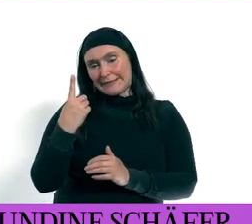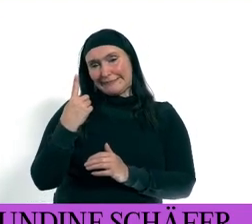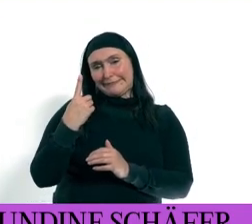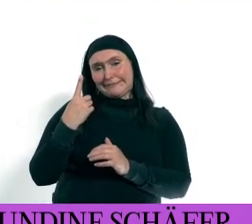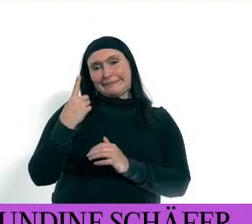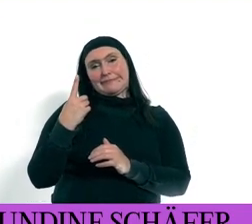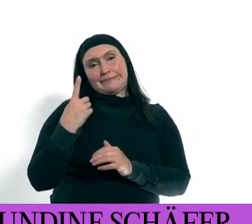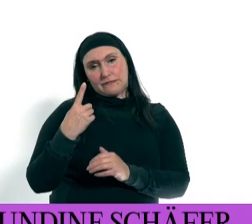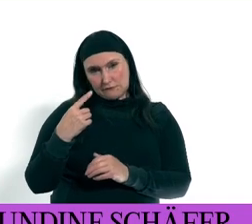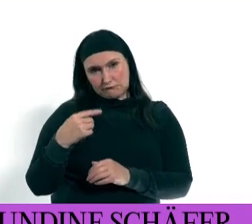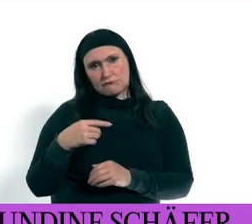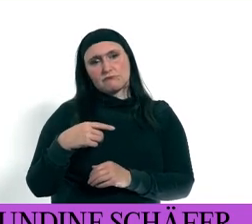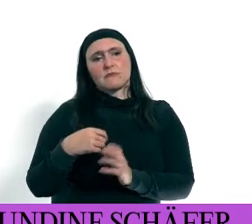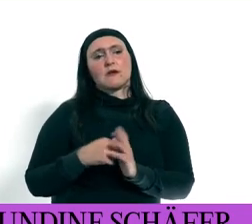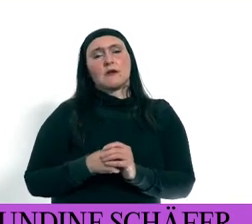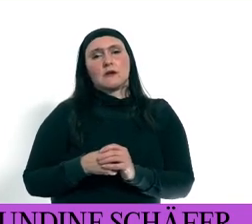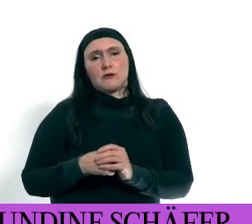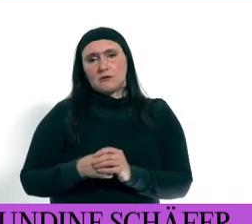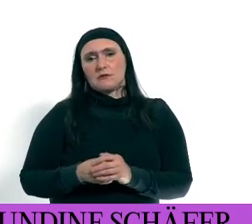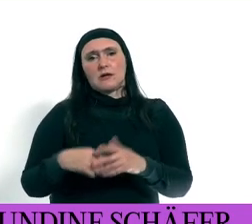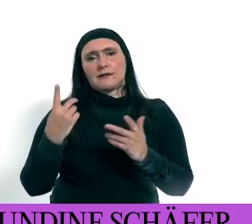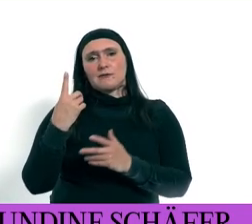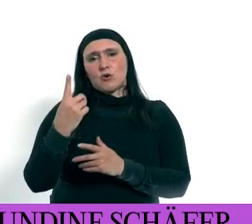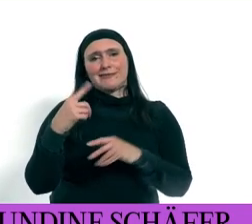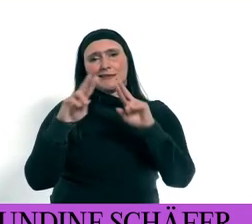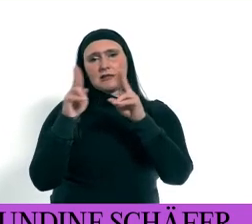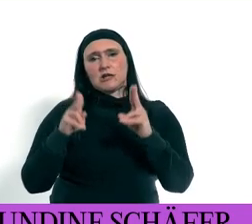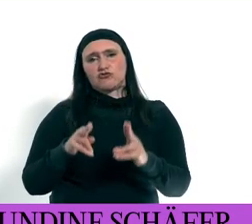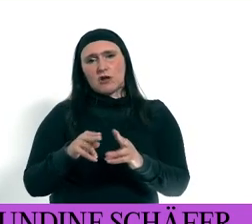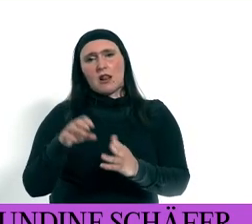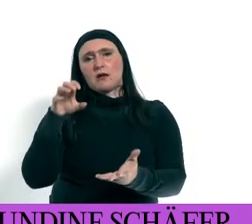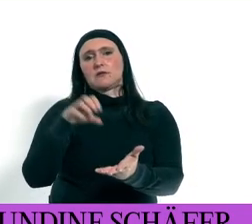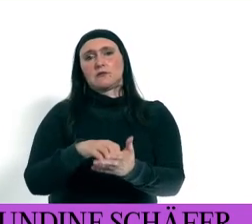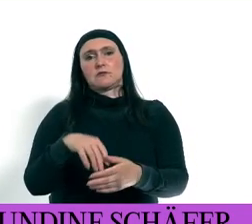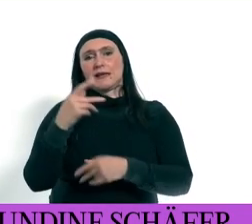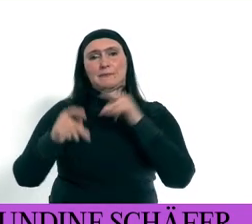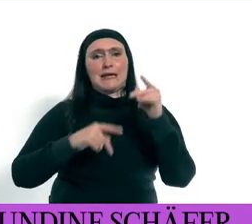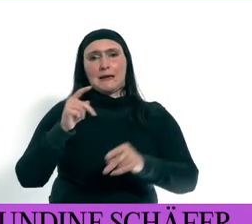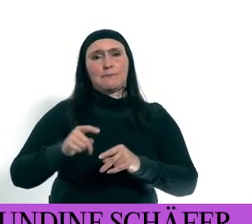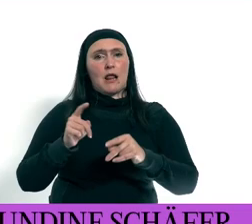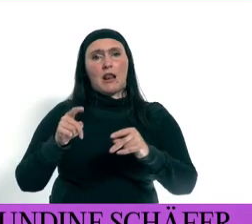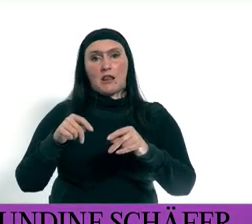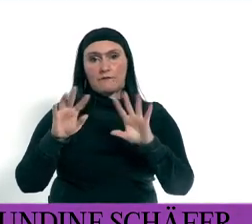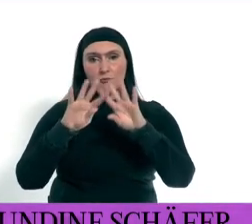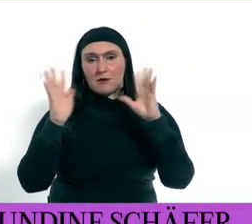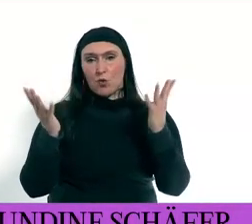2 Hauptherausforderungen. Zum einen ist es ja so, dass wir ein internationales Residenzprogramm haben und die Leute kommen aus der ganzen Welt.